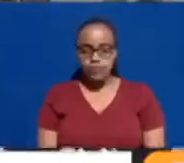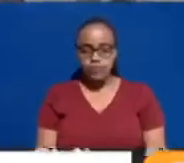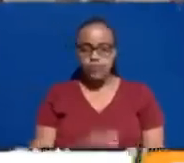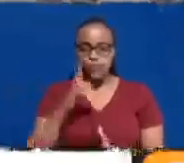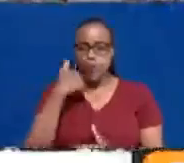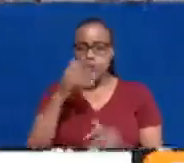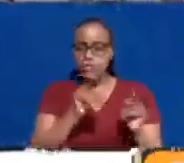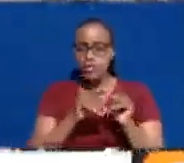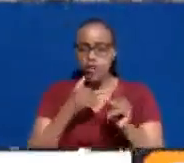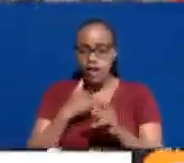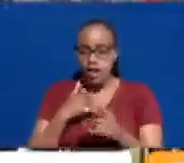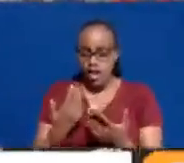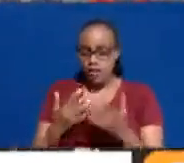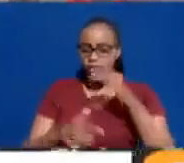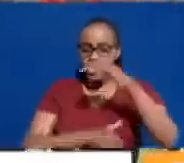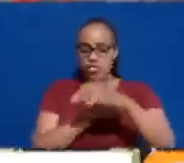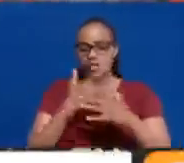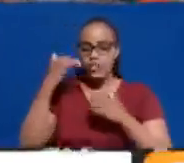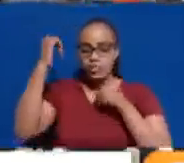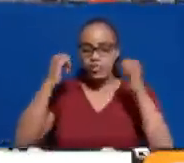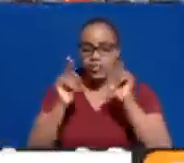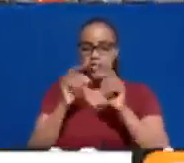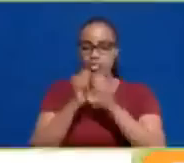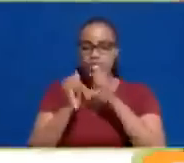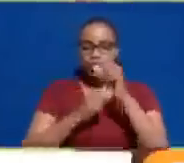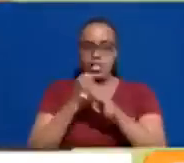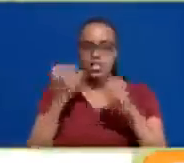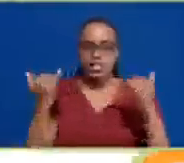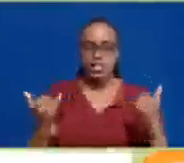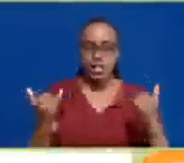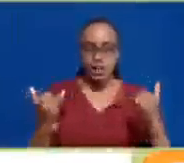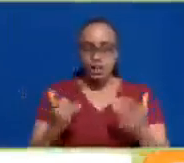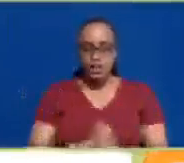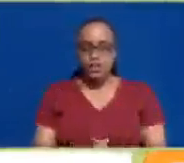ambao wamekuwa amiri jeshi mkuu wao kwa miaka 10 sasa.